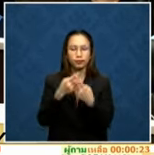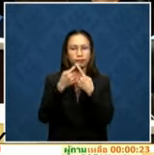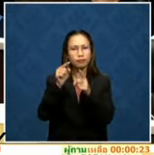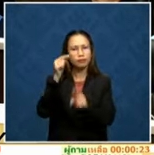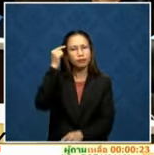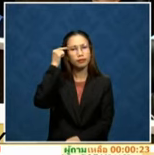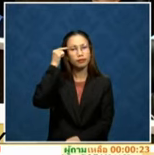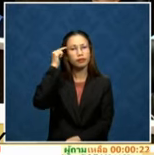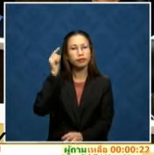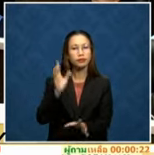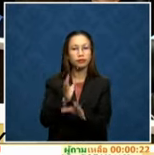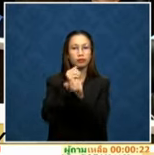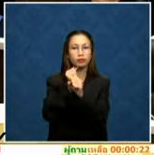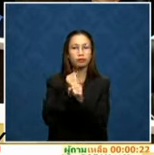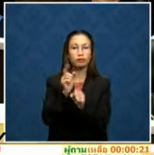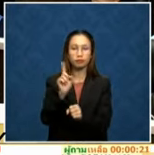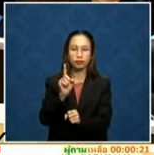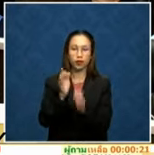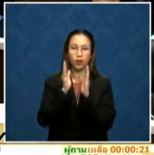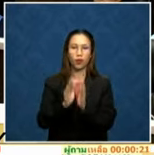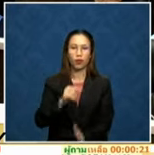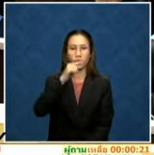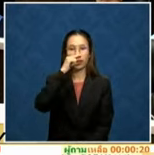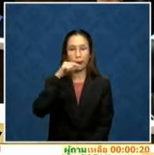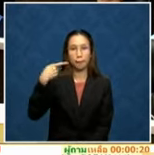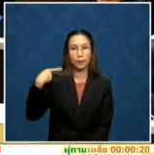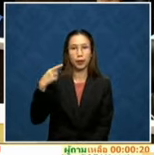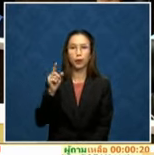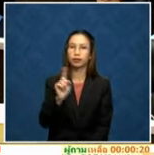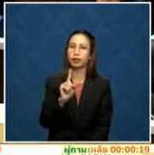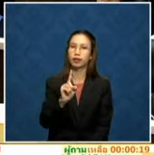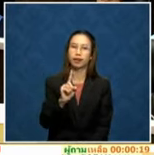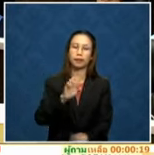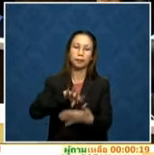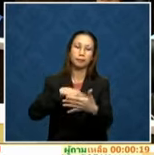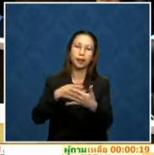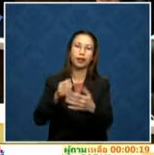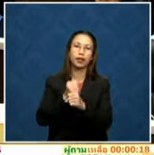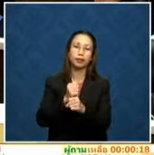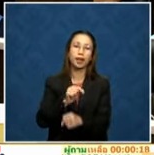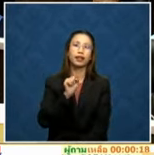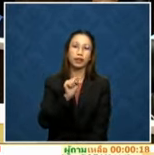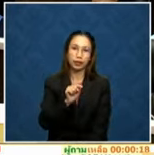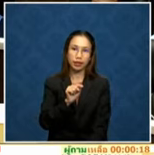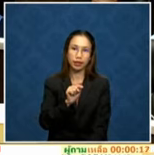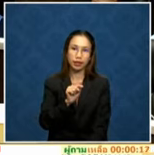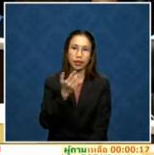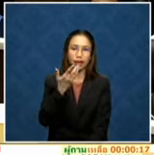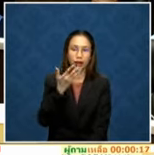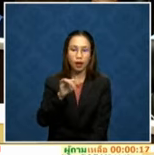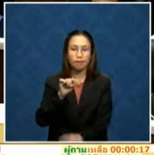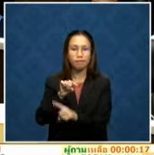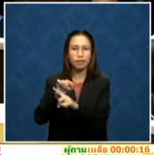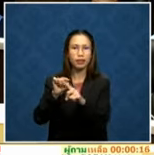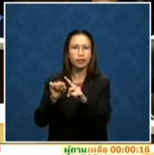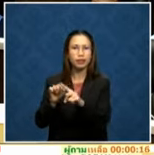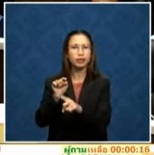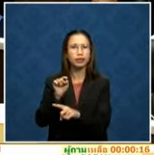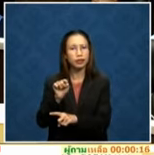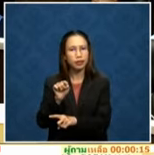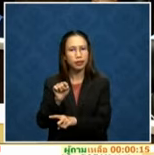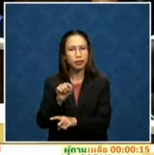และสุท้าย คนไย จะได้อะไรจากมาตรการณ์ี้สัสสวั่ที่จะกลายมาเป็น italิ่ที่จะ